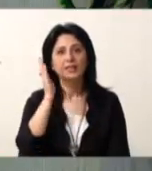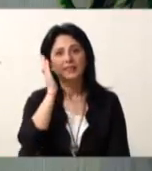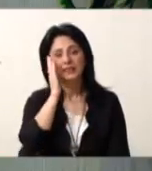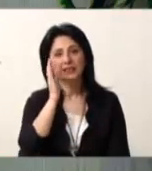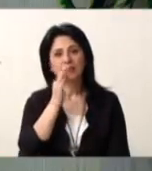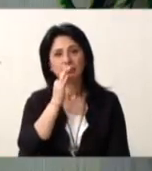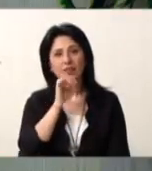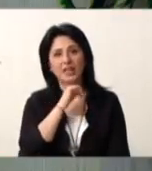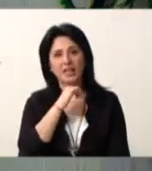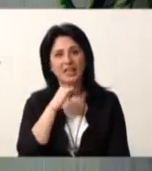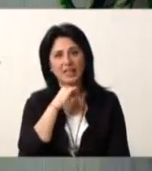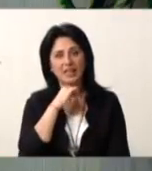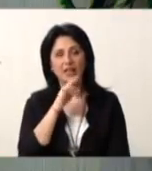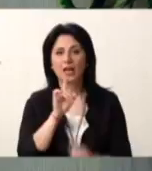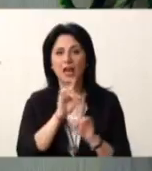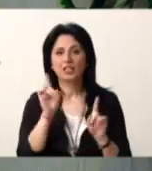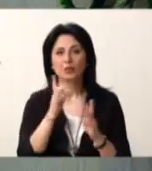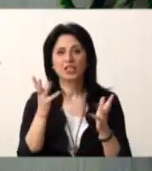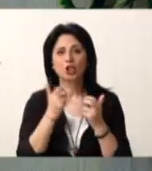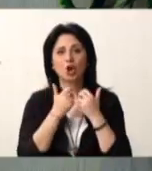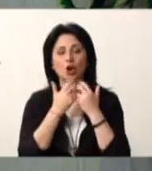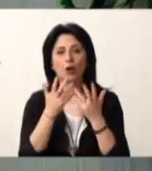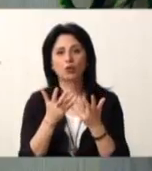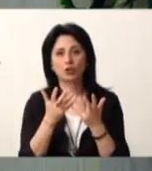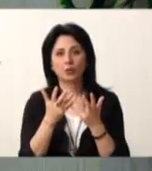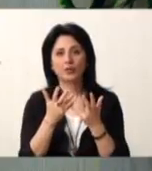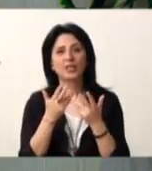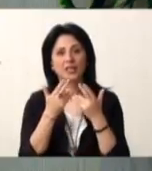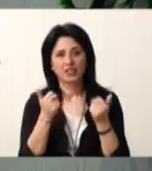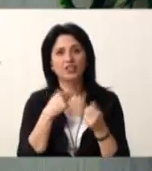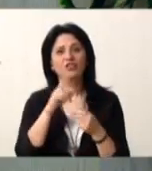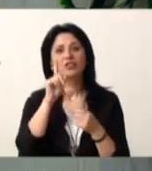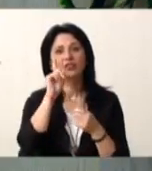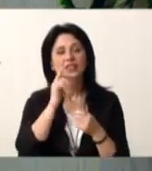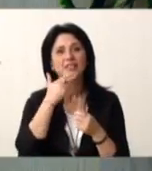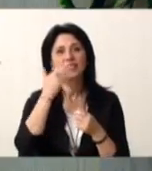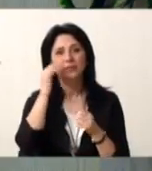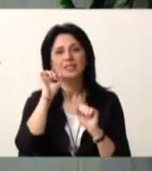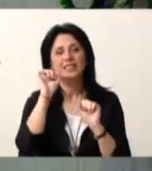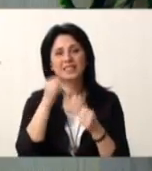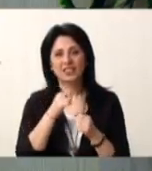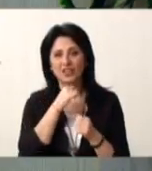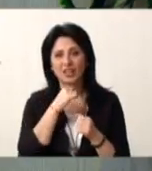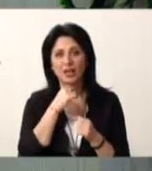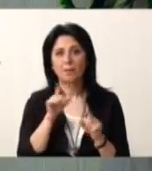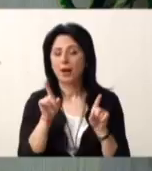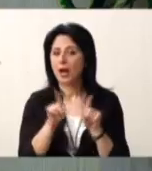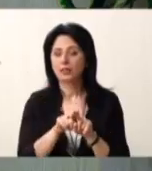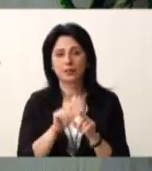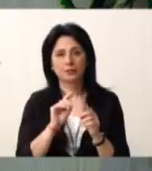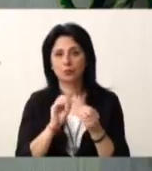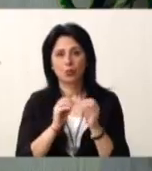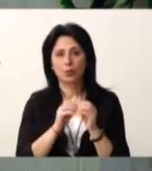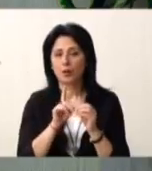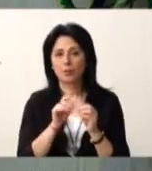კვება, ხილი, განსაკუთრებით დიდი რაოდენობით. დიახ, ჩვენ გვსიამოვნებს ზაფხულში ცივი ხილი, მაგრამ ასეთი